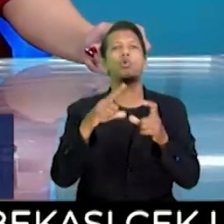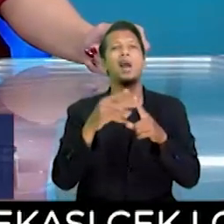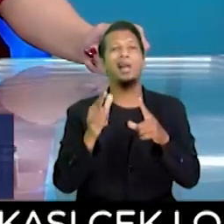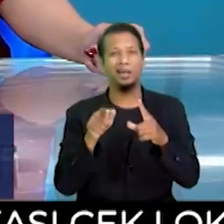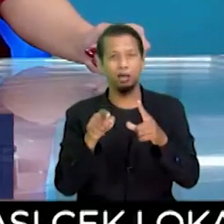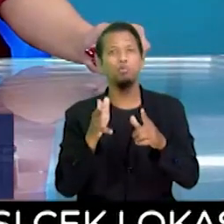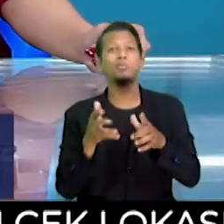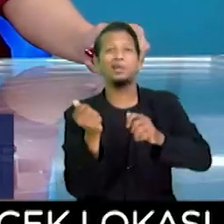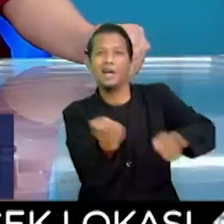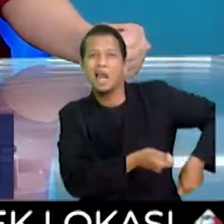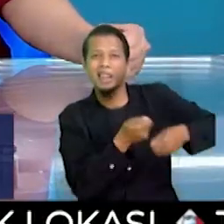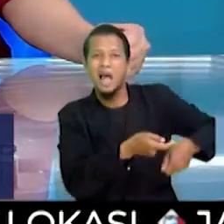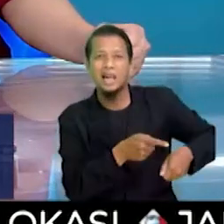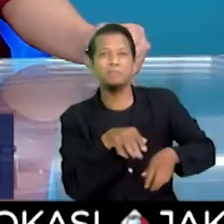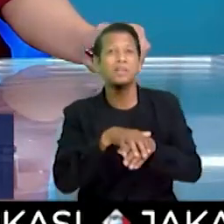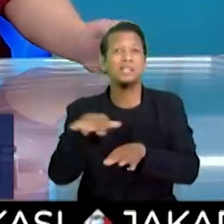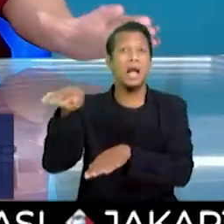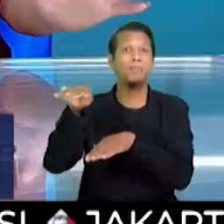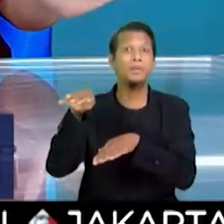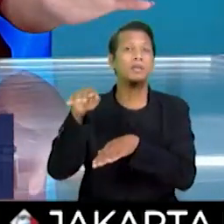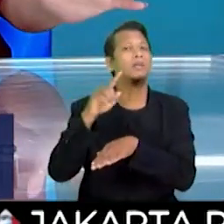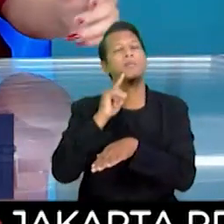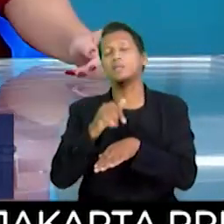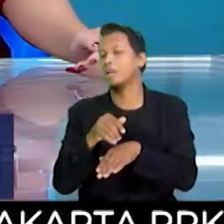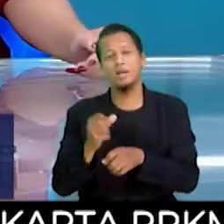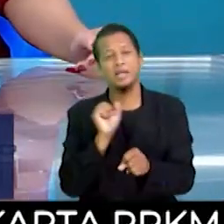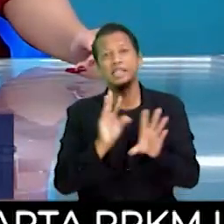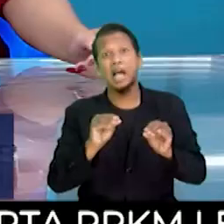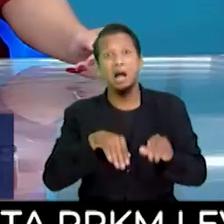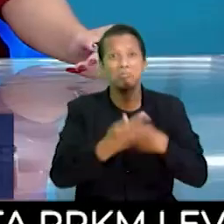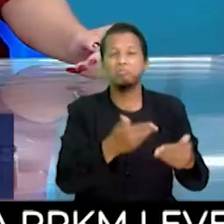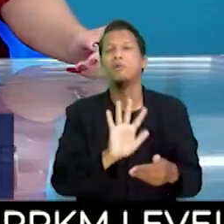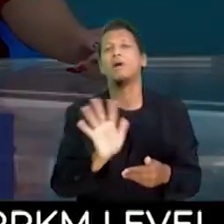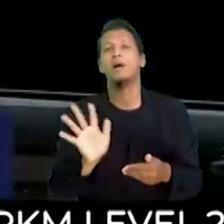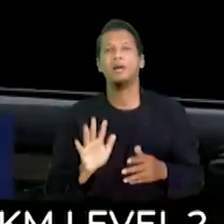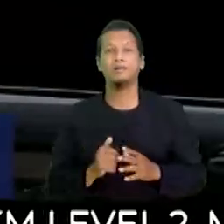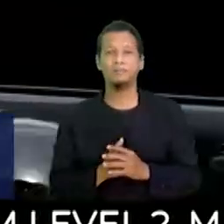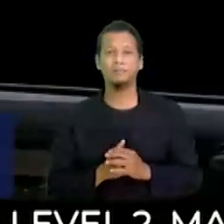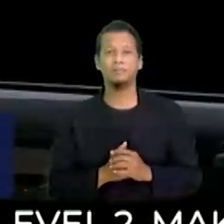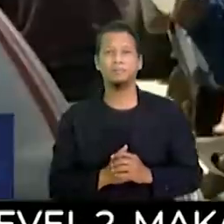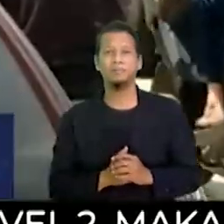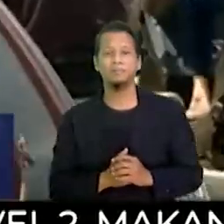Tanjung Jabung Barat Jambi. Mereka bahkan terpaksa tidak melaut.